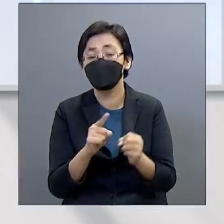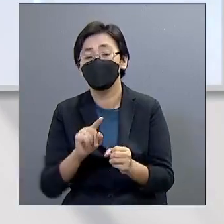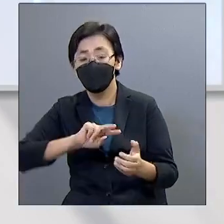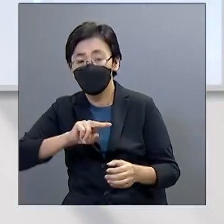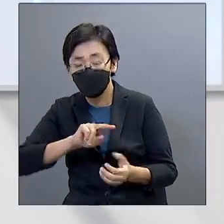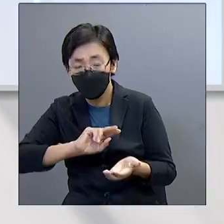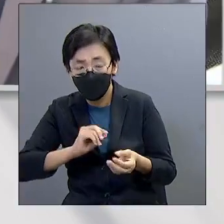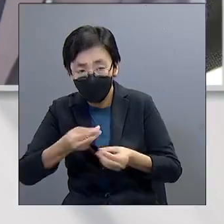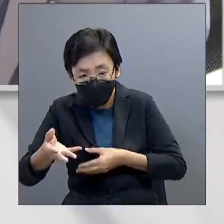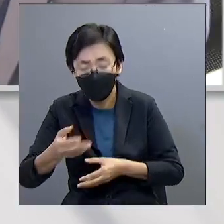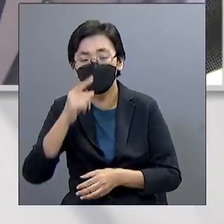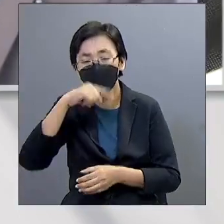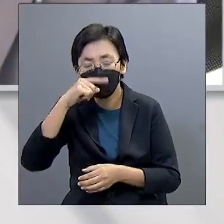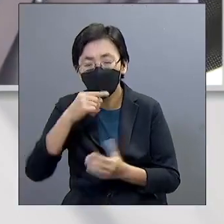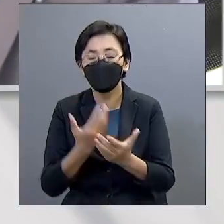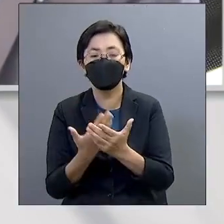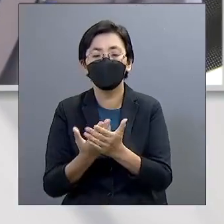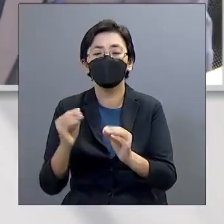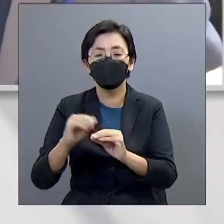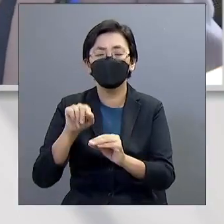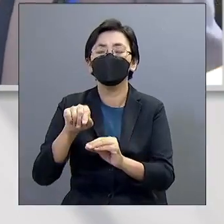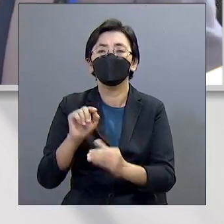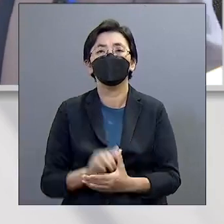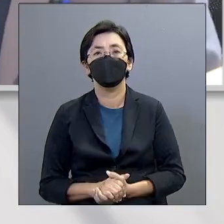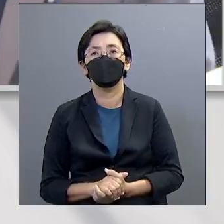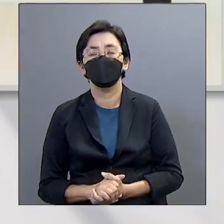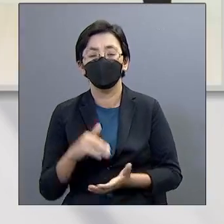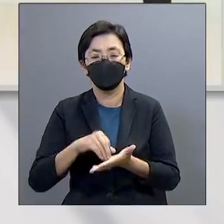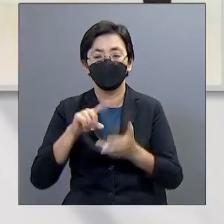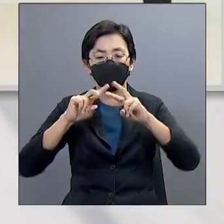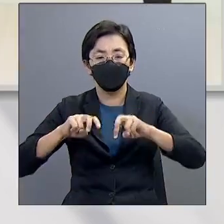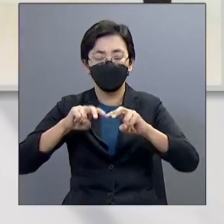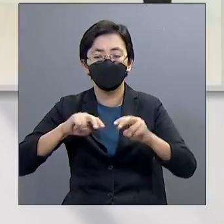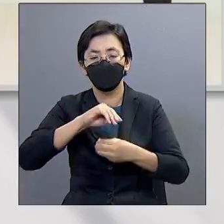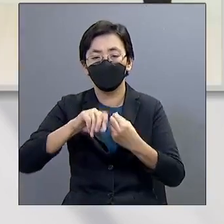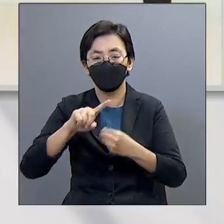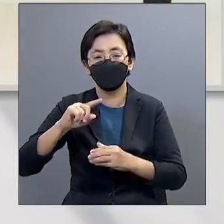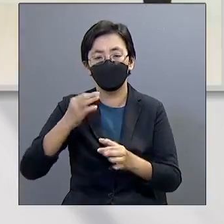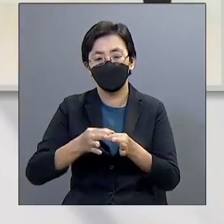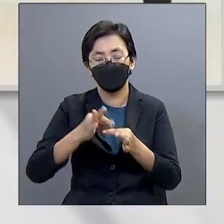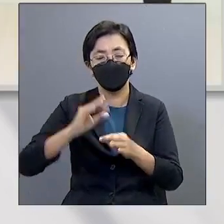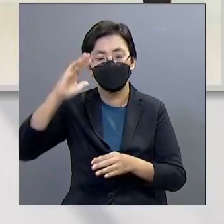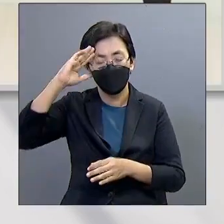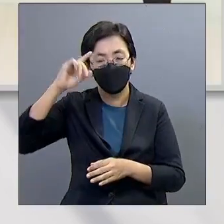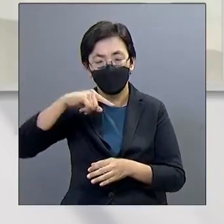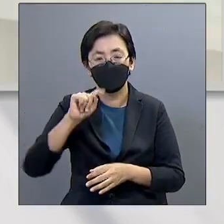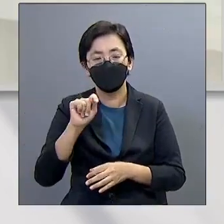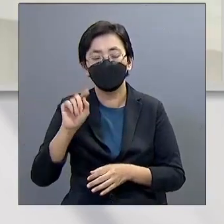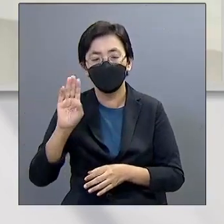คุผชมค้าทงนั่นนัพิจัยสองเดนที่แล้วสูวครอเศรฐกิจธนาคารอาหารไย ธนชาติหรอวา TT